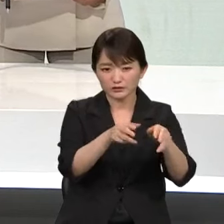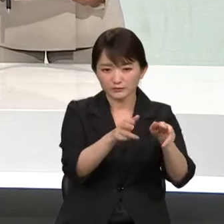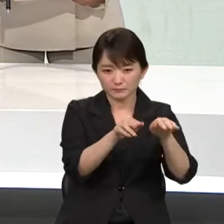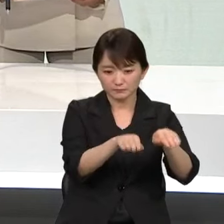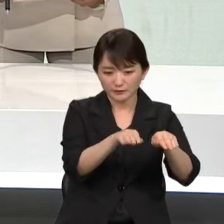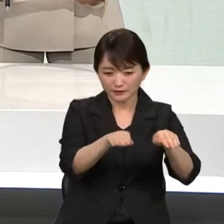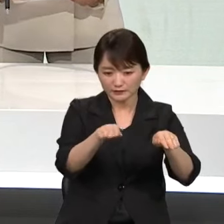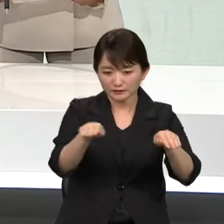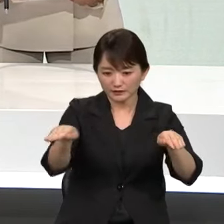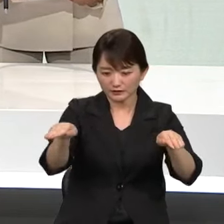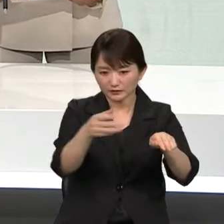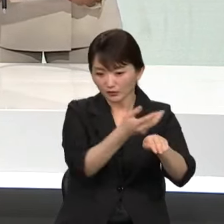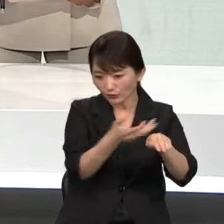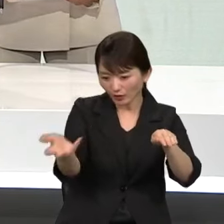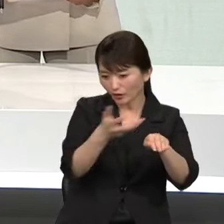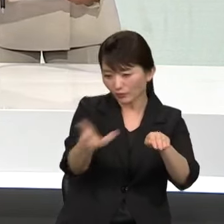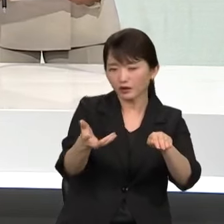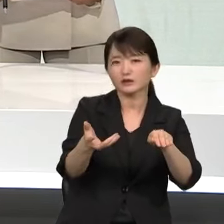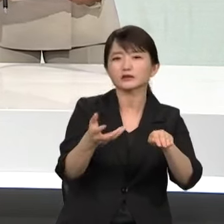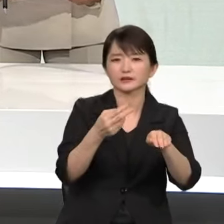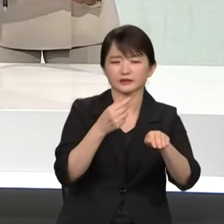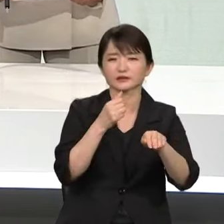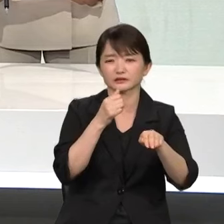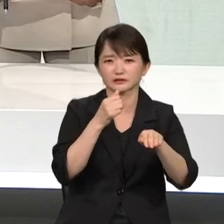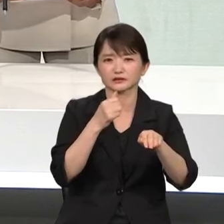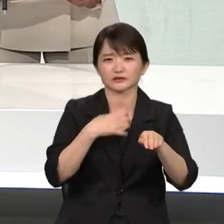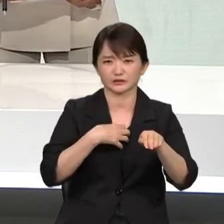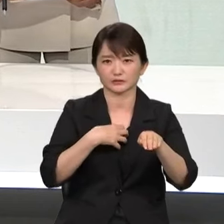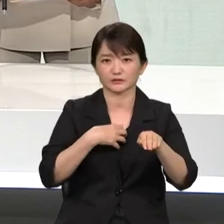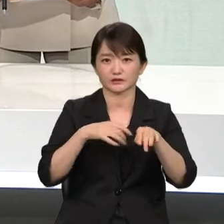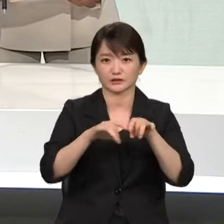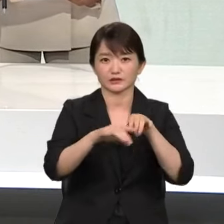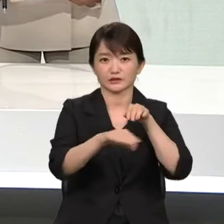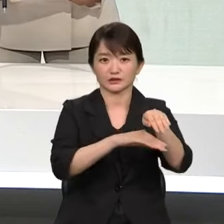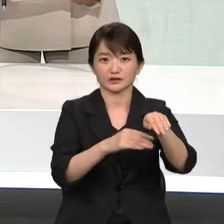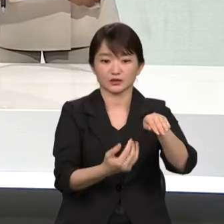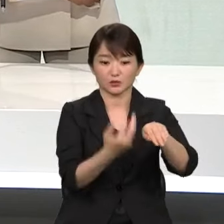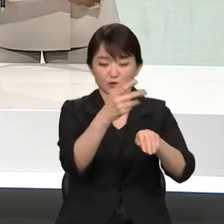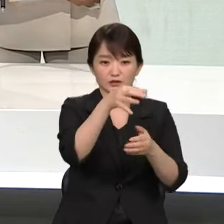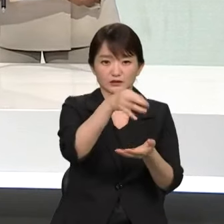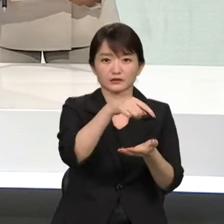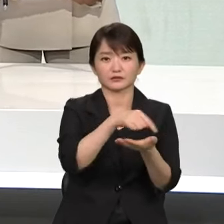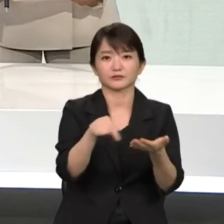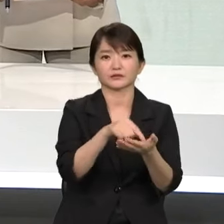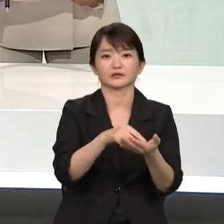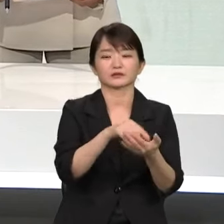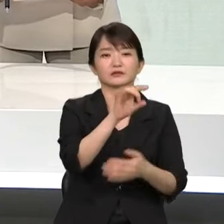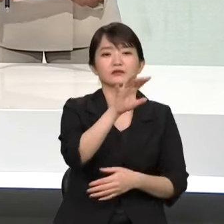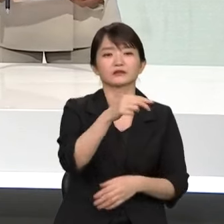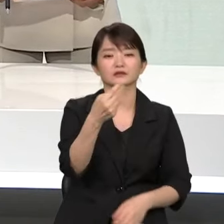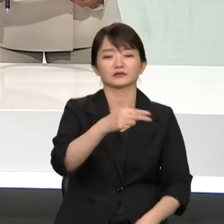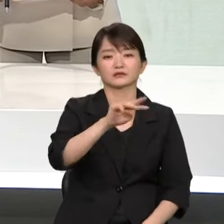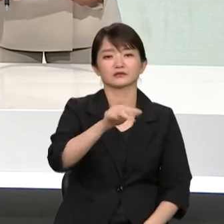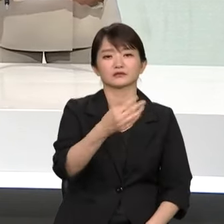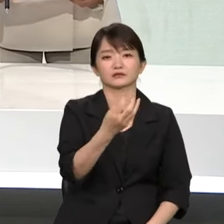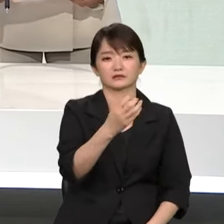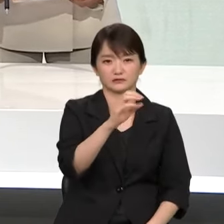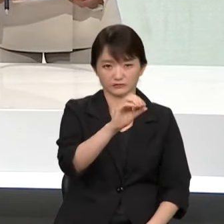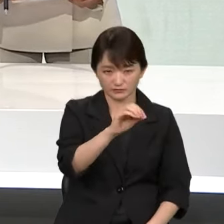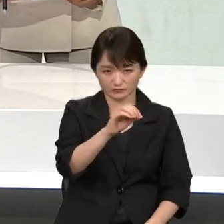옆 차량으로 더 쉽게 옮겨붙는 겁니다 그러다 보니 전기차 화재 재산 피해액은 한건당